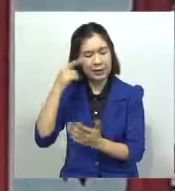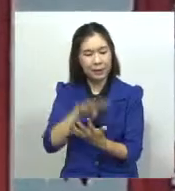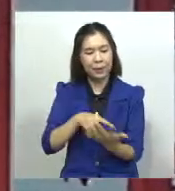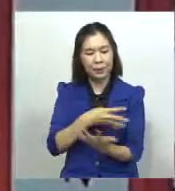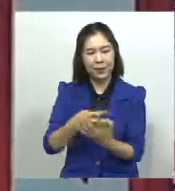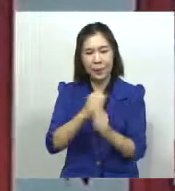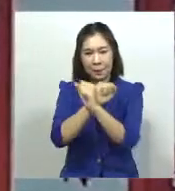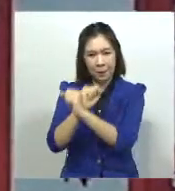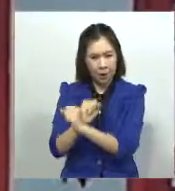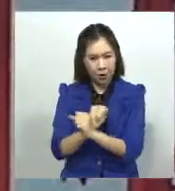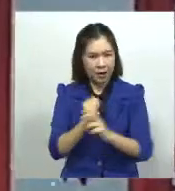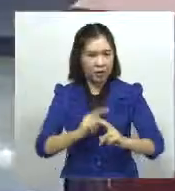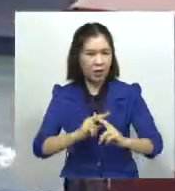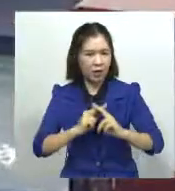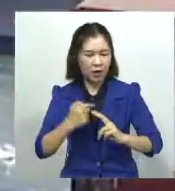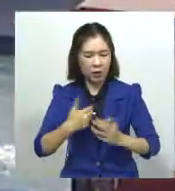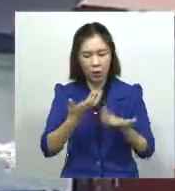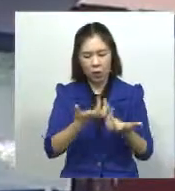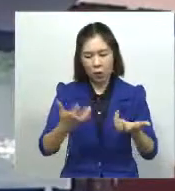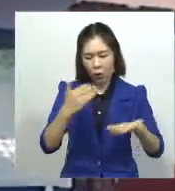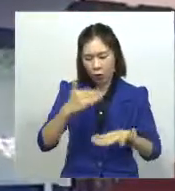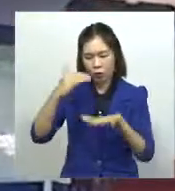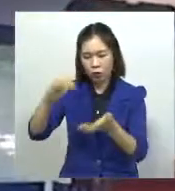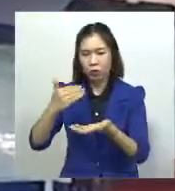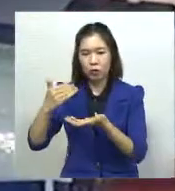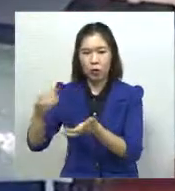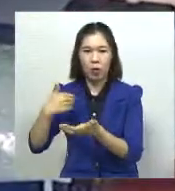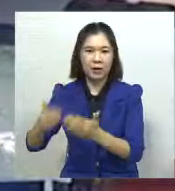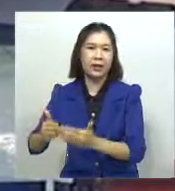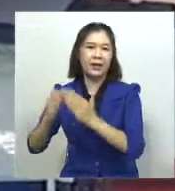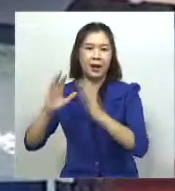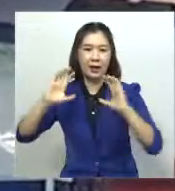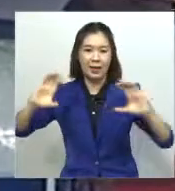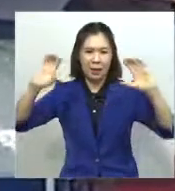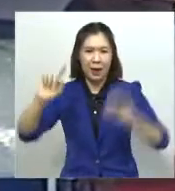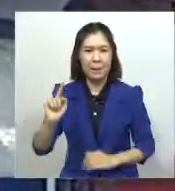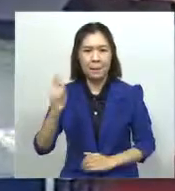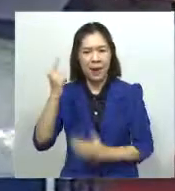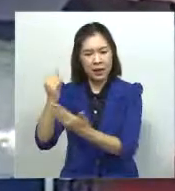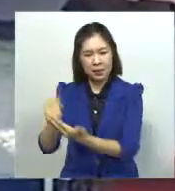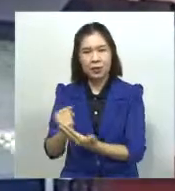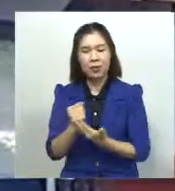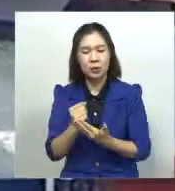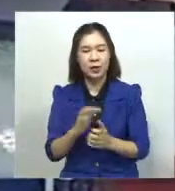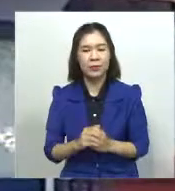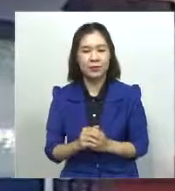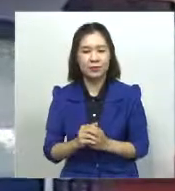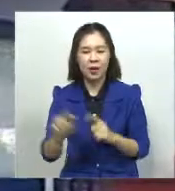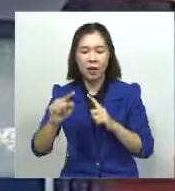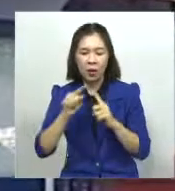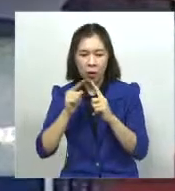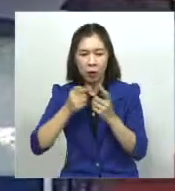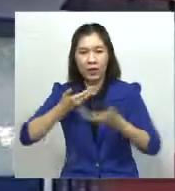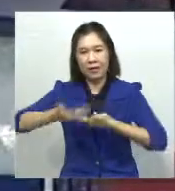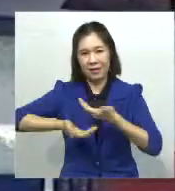การป้องกันความเสี่ยงเพื่อพยุงการส่งออกก่อนที่จะมีรัฐบาลใหม่เข้ามาขับเคลื่อนนโยบายโดยเฉพาะการเจรจาการค้า